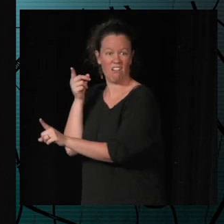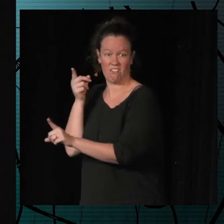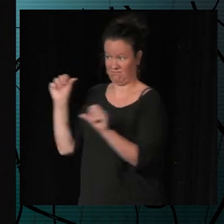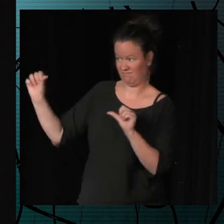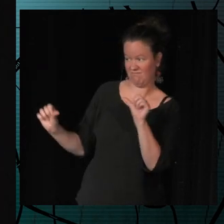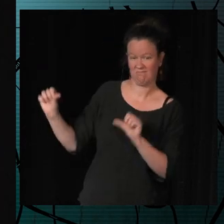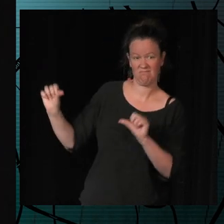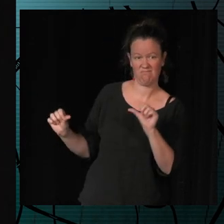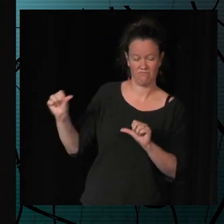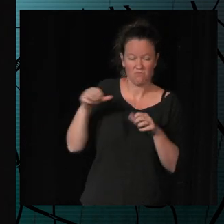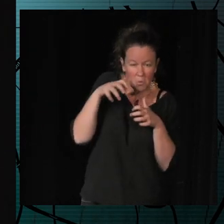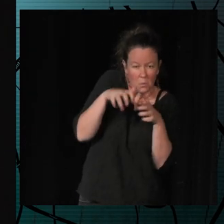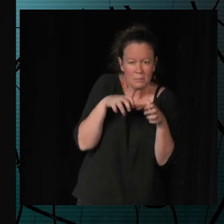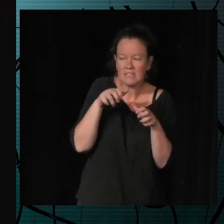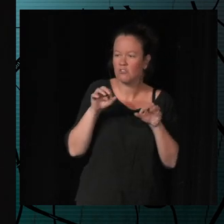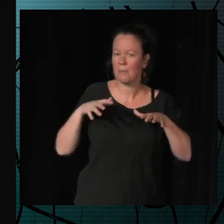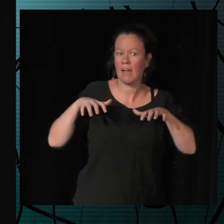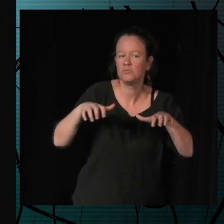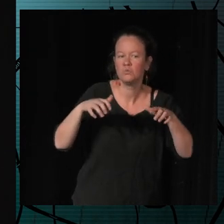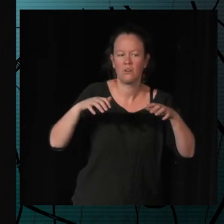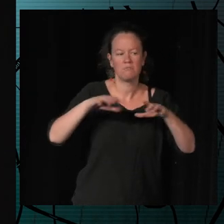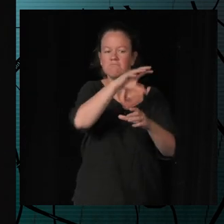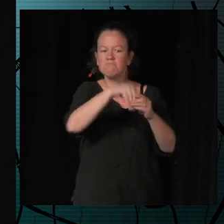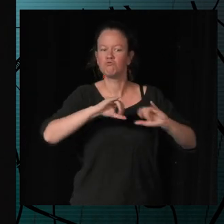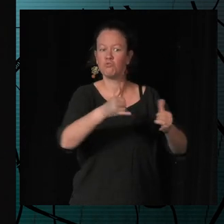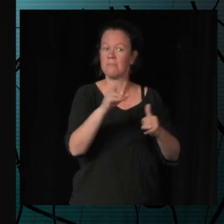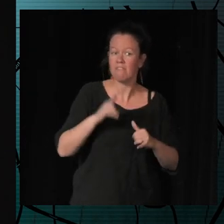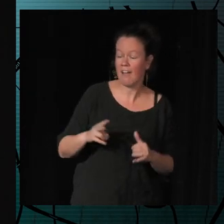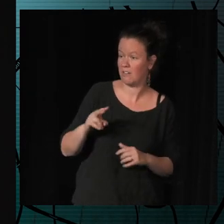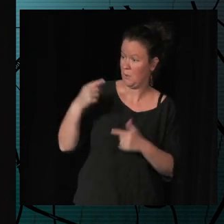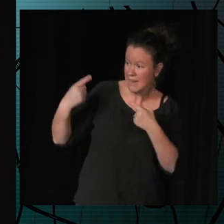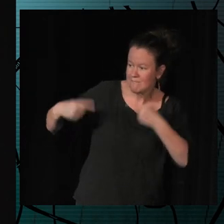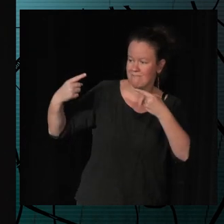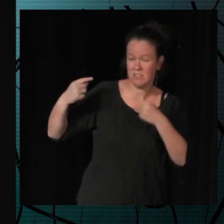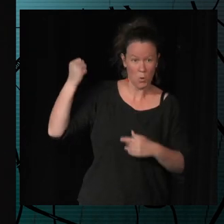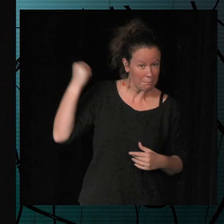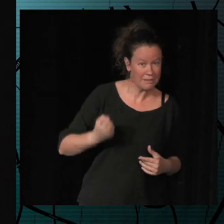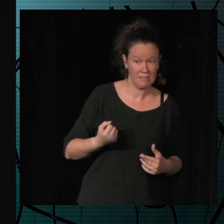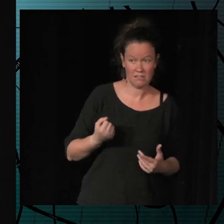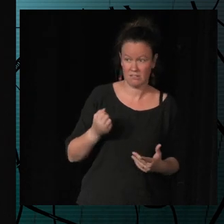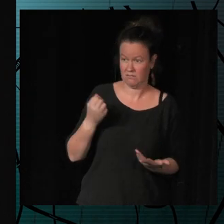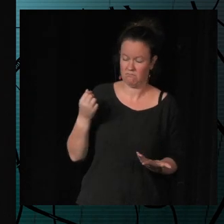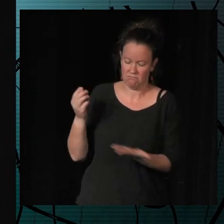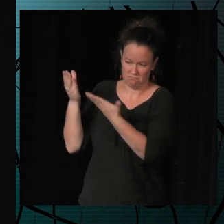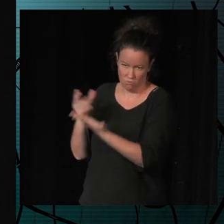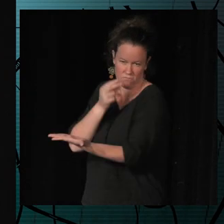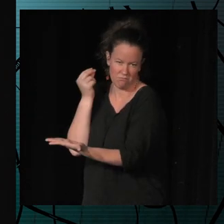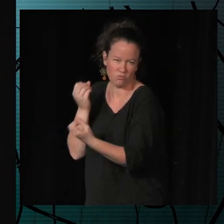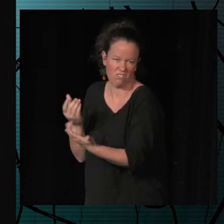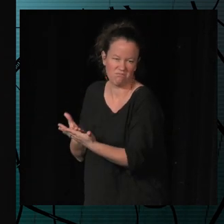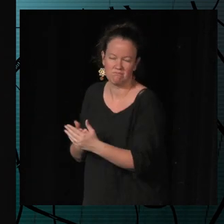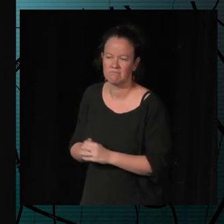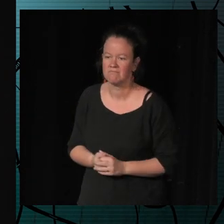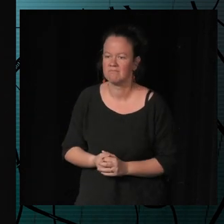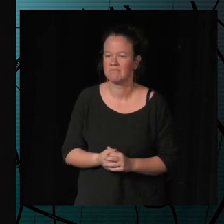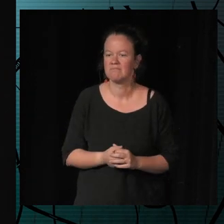va qui va être entre les deux mais l'ennemi principal dans la plupart des cas c'est l'humain l'autre ce qui est intéressant en tout cas dans l'évolution du jeu vidéo